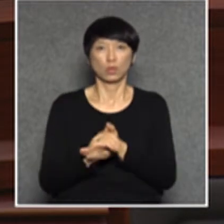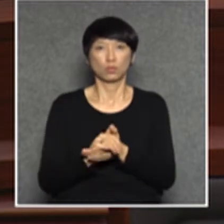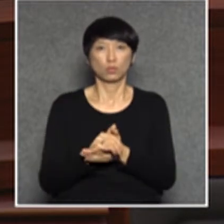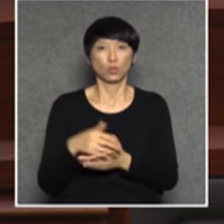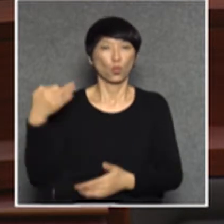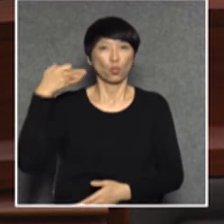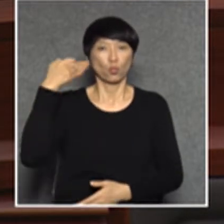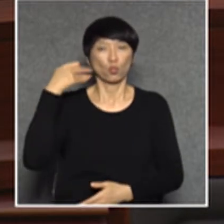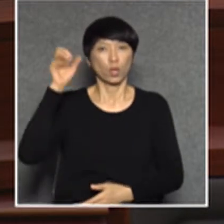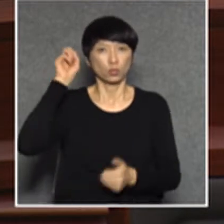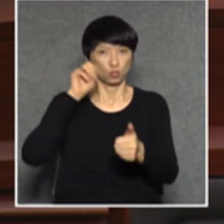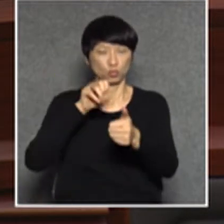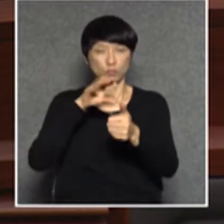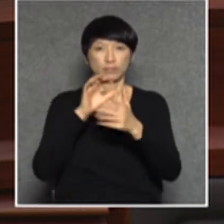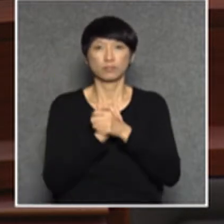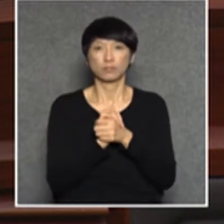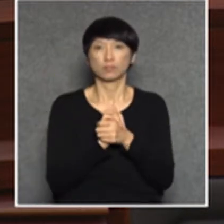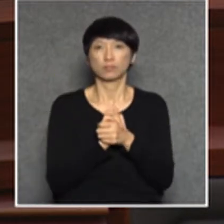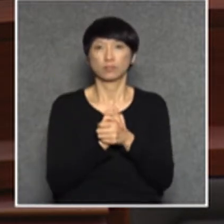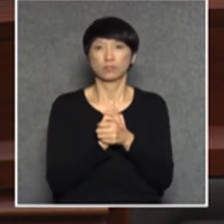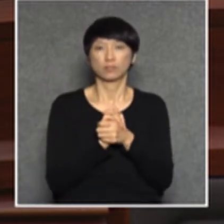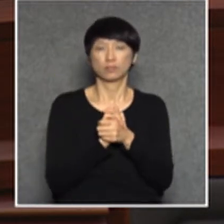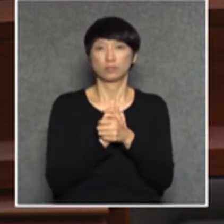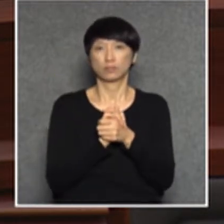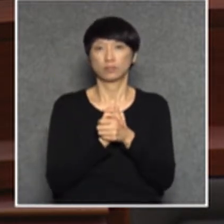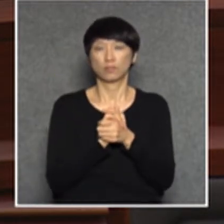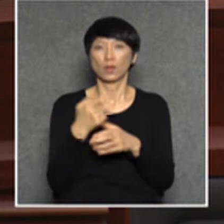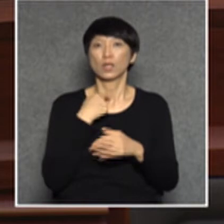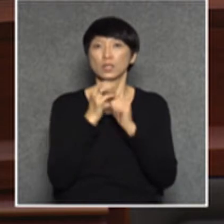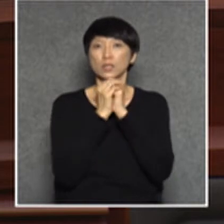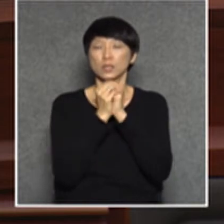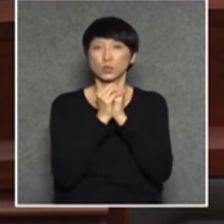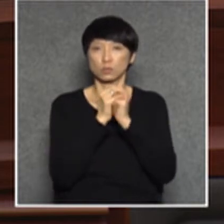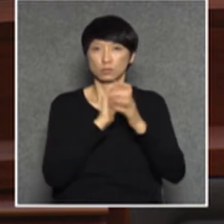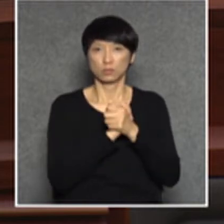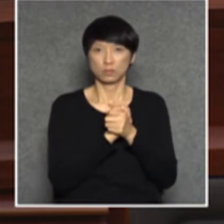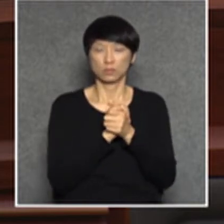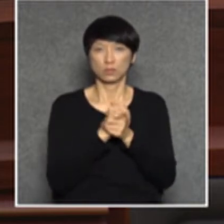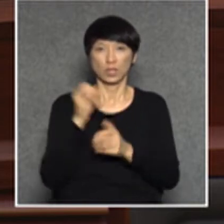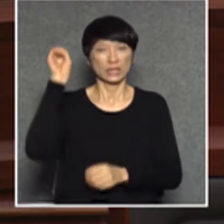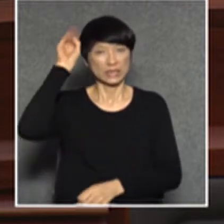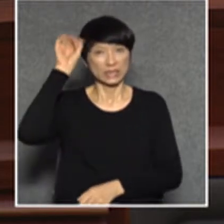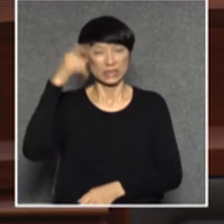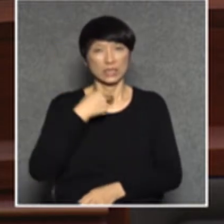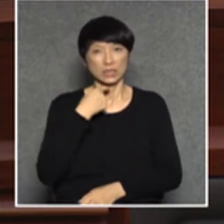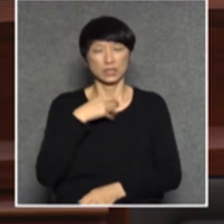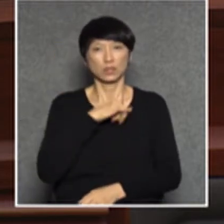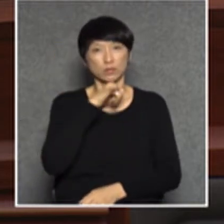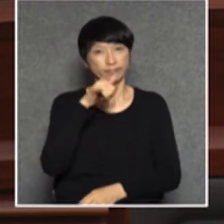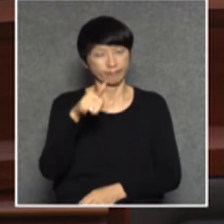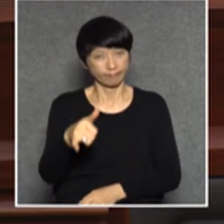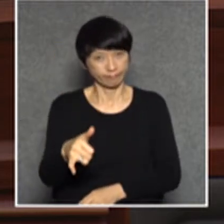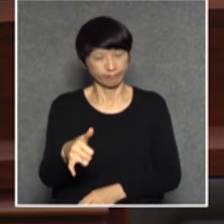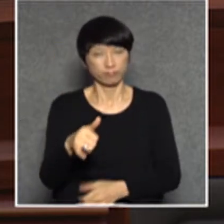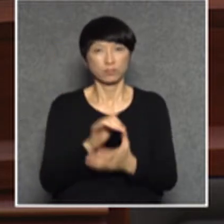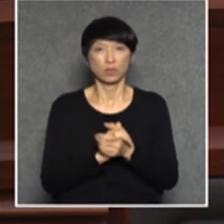系荣誉顾问咧，我哋只系佢系要求提请、要求征求我意见嘅时候咧，先至出主意嘅。咁至于佢个实